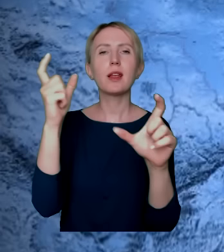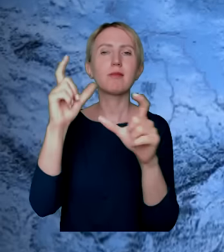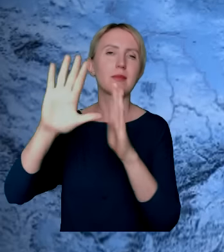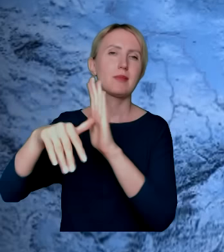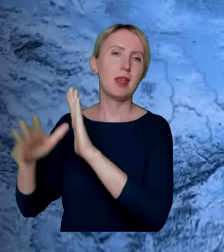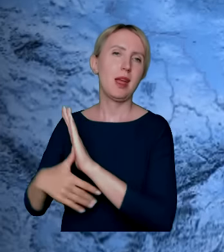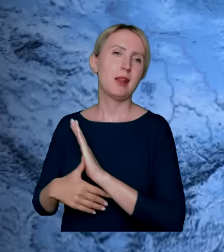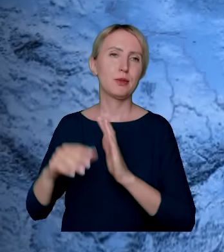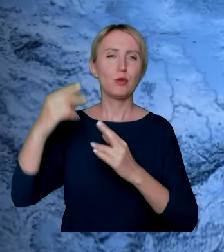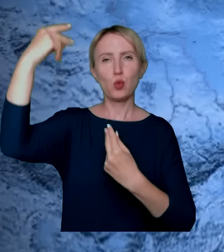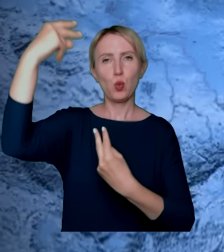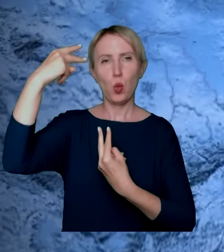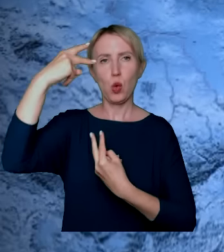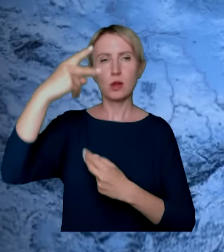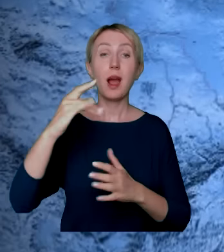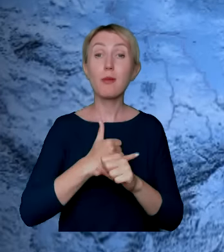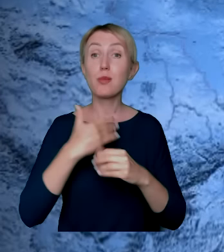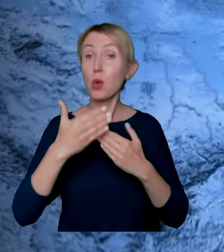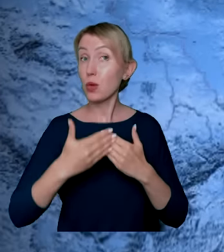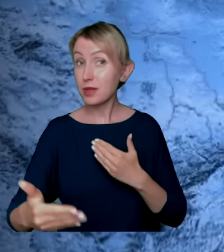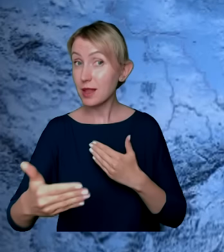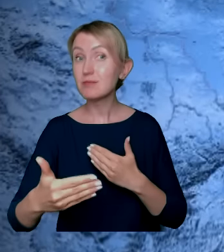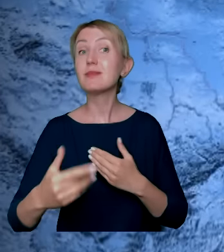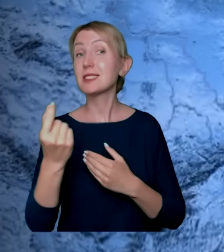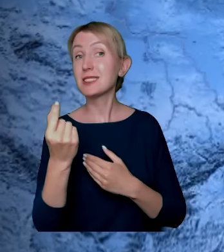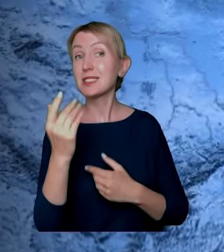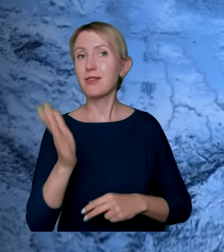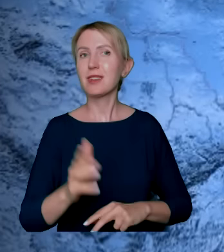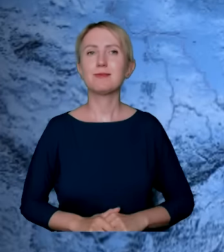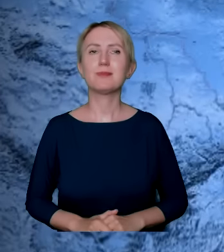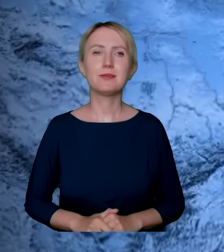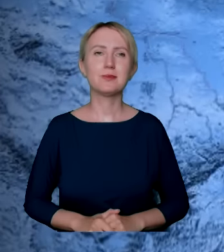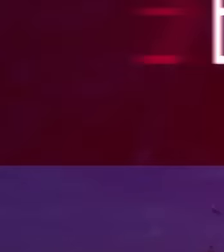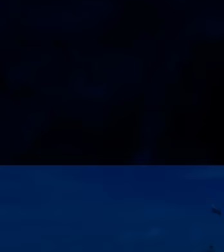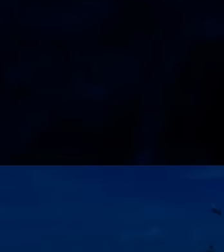czeka od piątku, to dowiedzą się Państwo w Plusie.